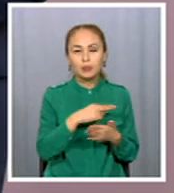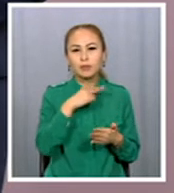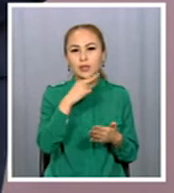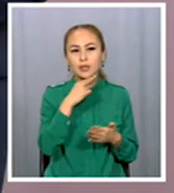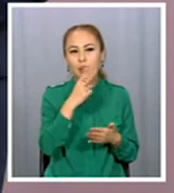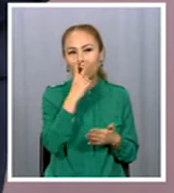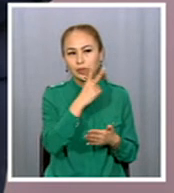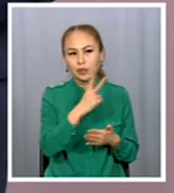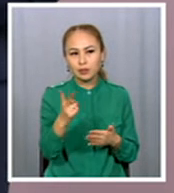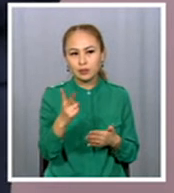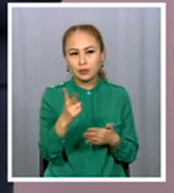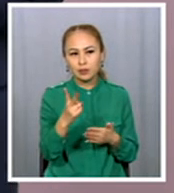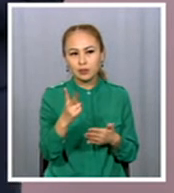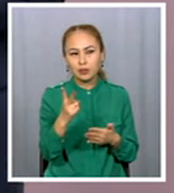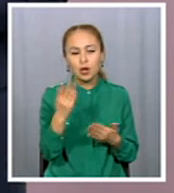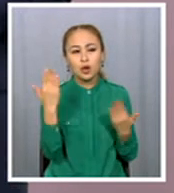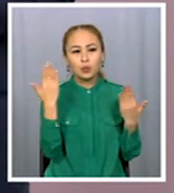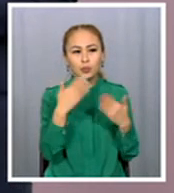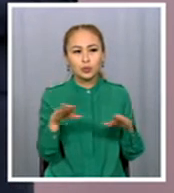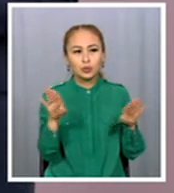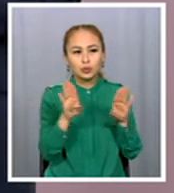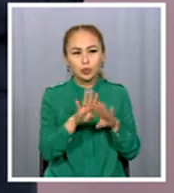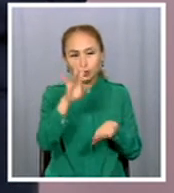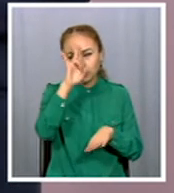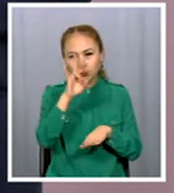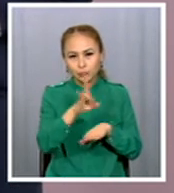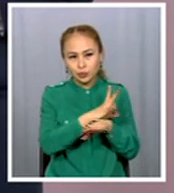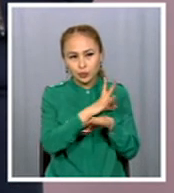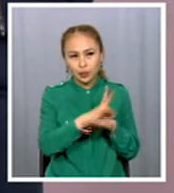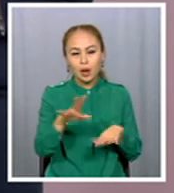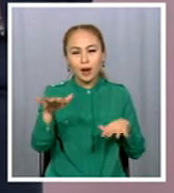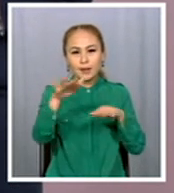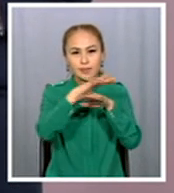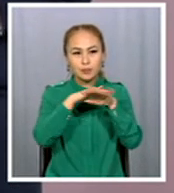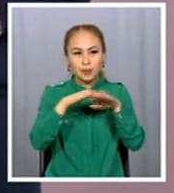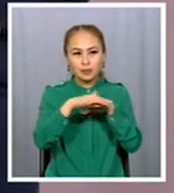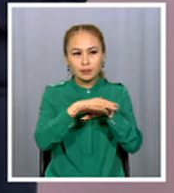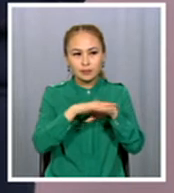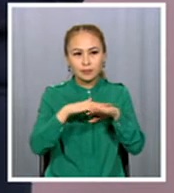аударындар. Бұл түнгі аспан.